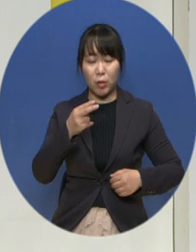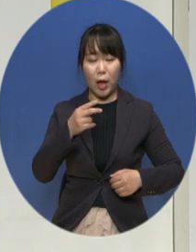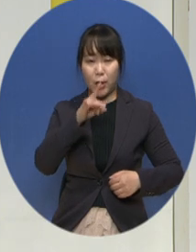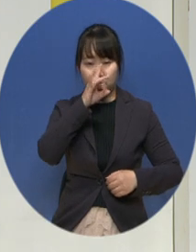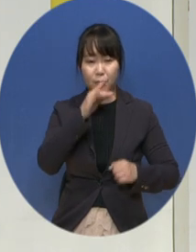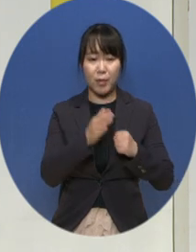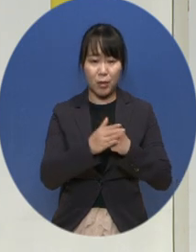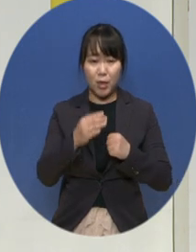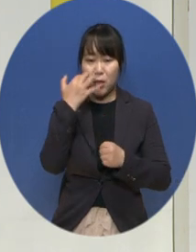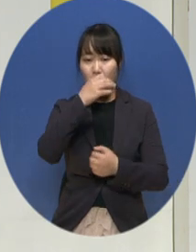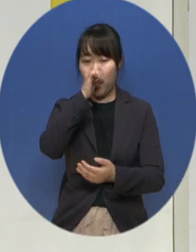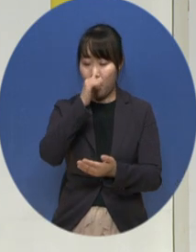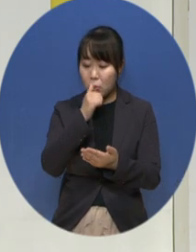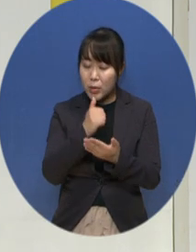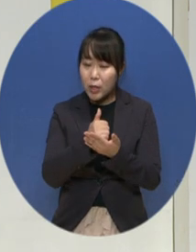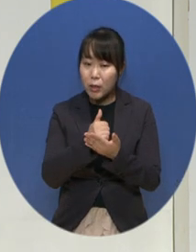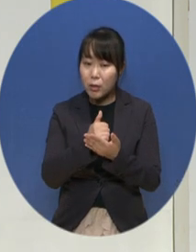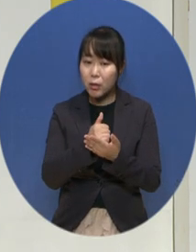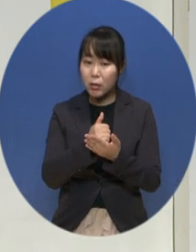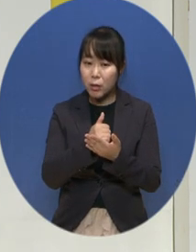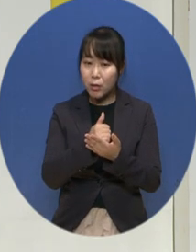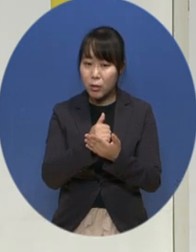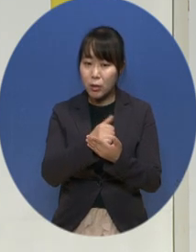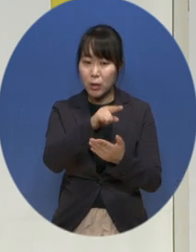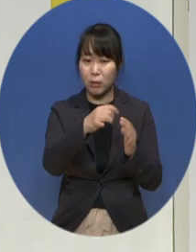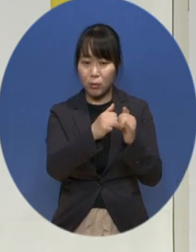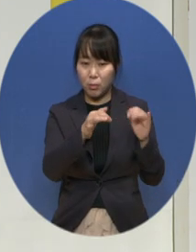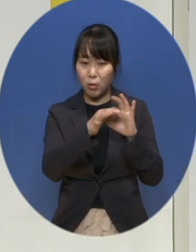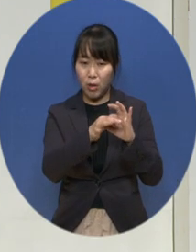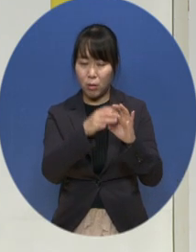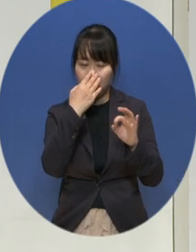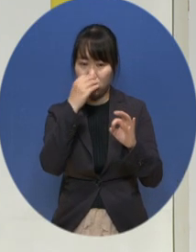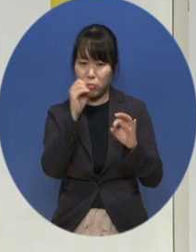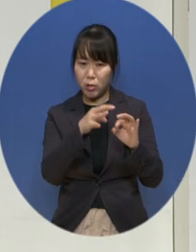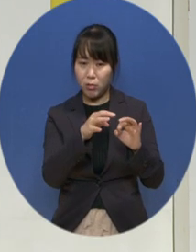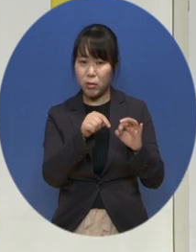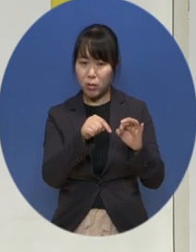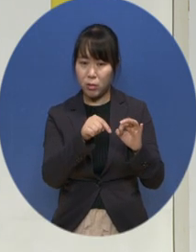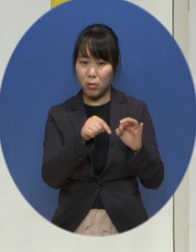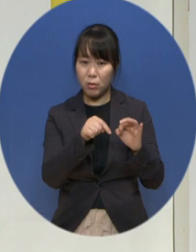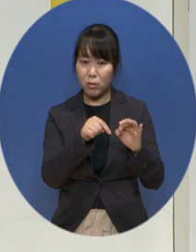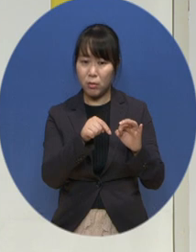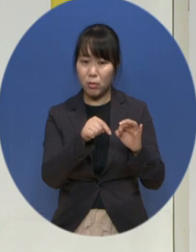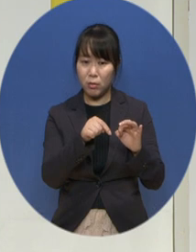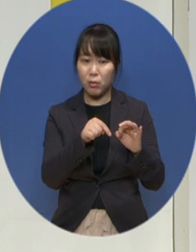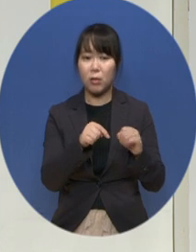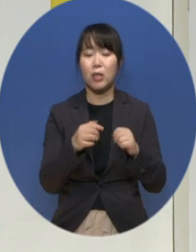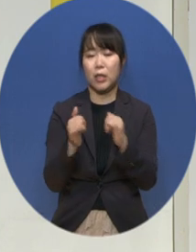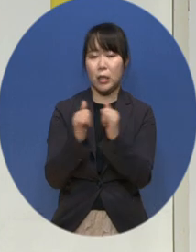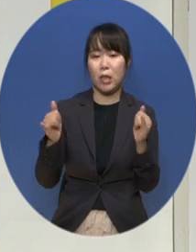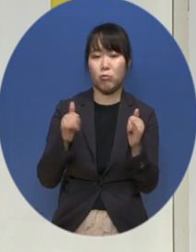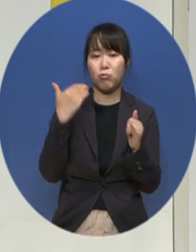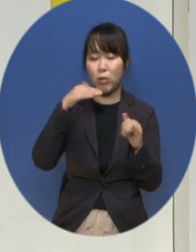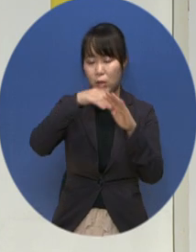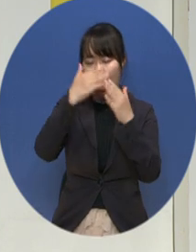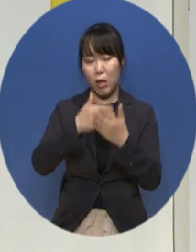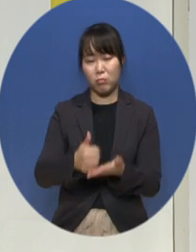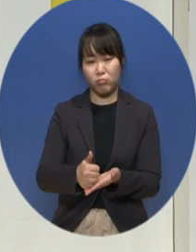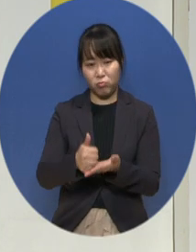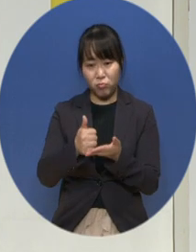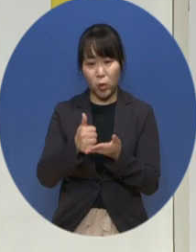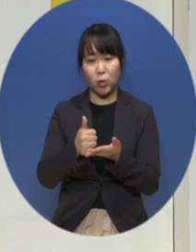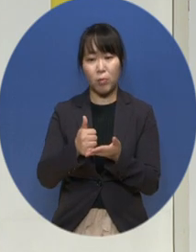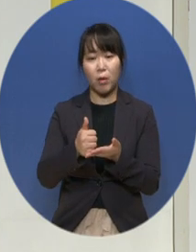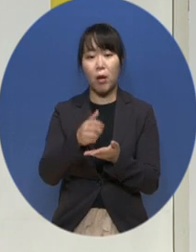이순 범죄는 상대에 대한 그 무 씩 4 그 인간의 눈 않도록 마음을 갖고